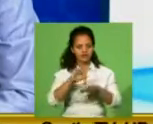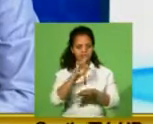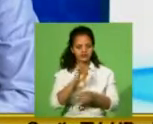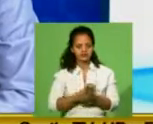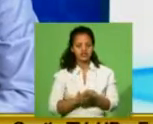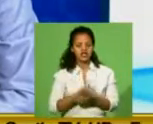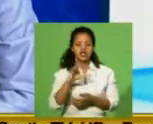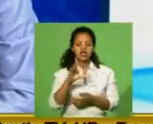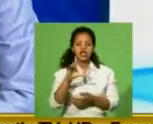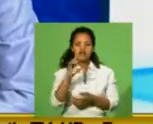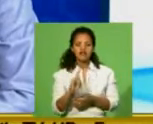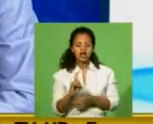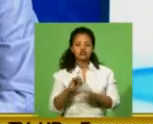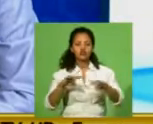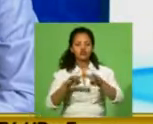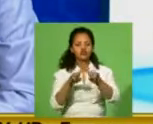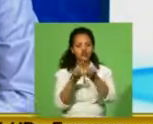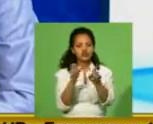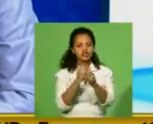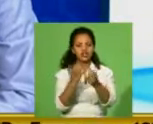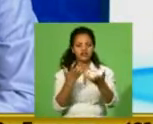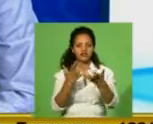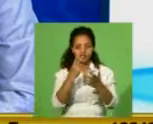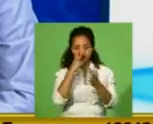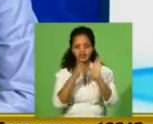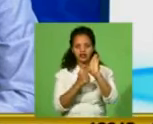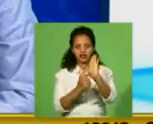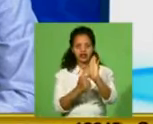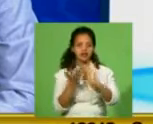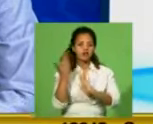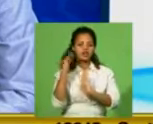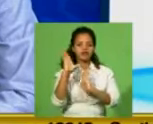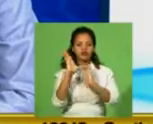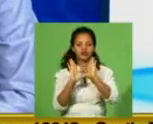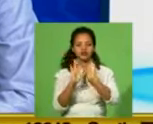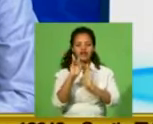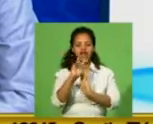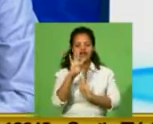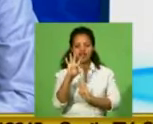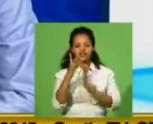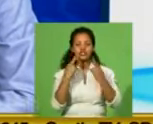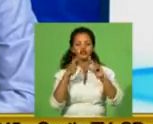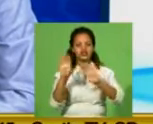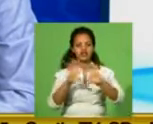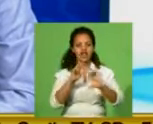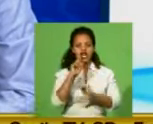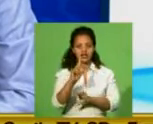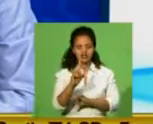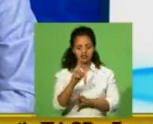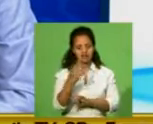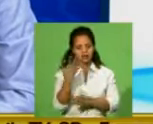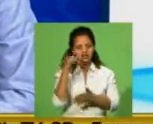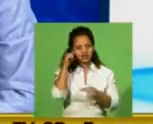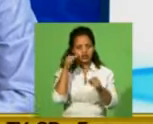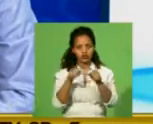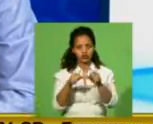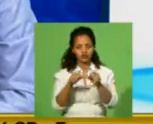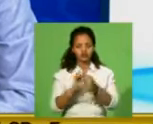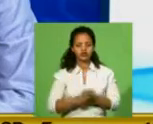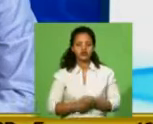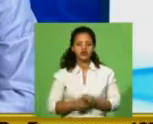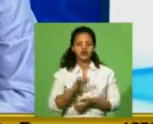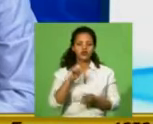ላይ ልዩ ስራ የሚፈልግ ሁኔታ እንዳለ ያሳያል። ባለፈው ግንቦት 24ም ሪፖርት የተደረገ አንድ ኬስ ካስታውሳችሁ